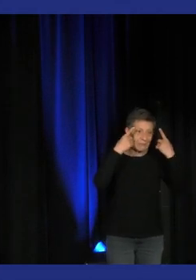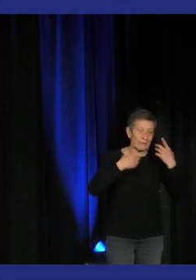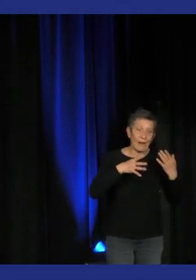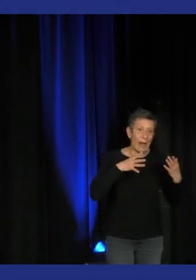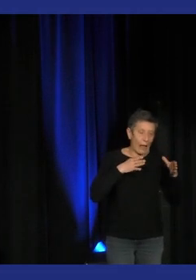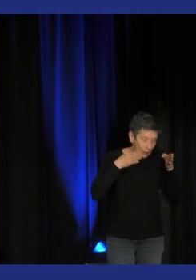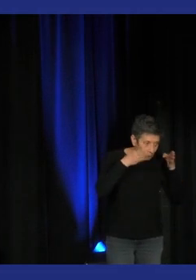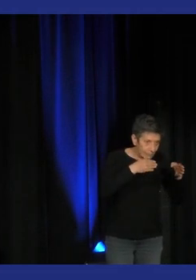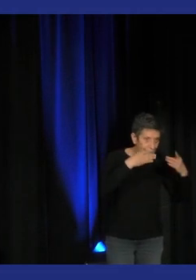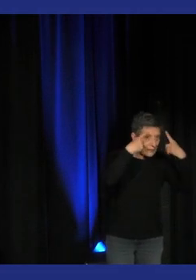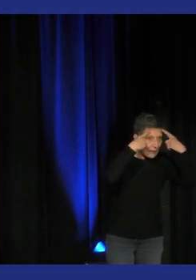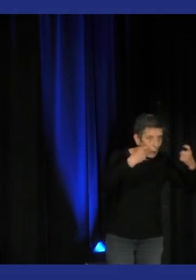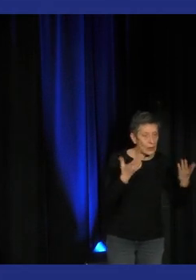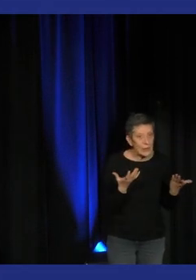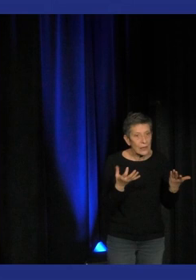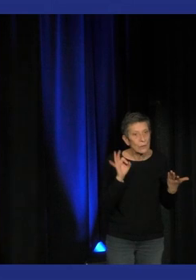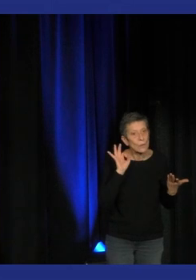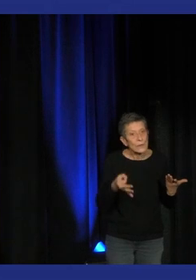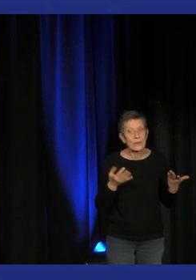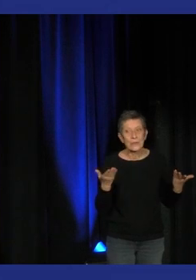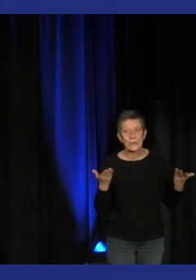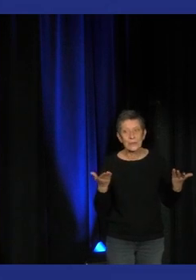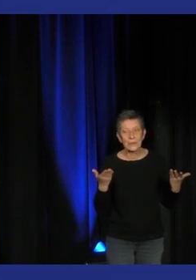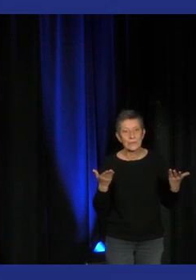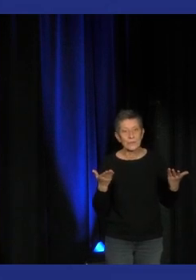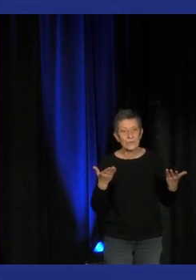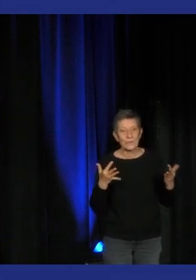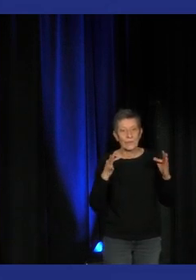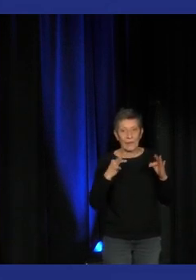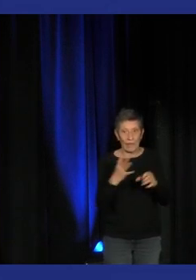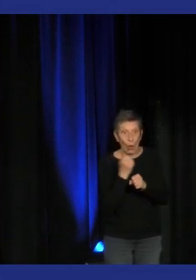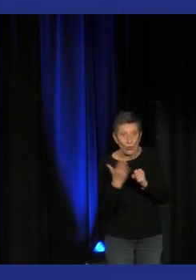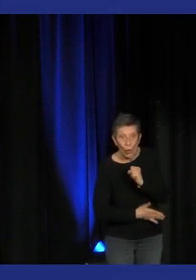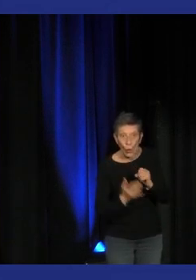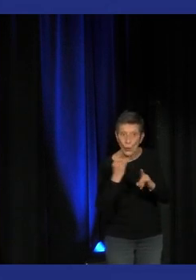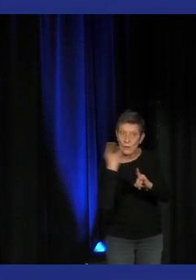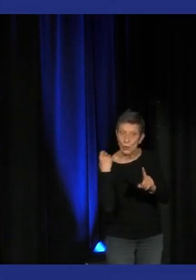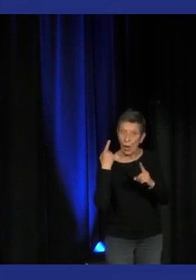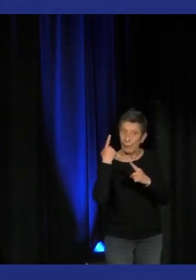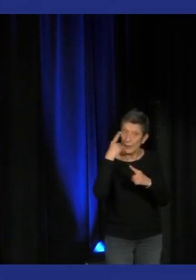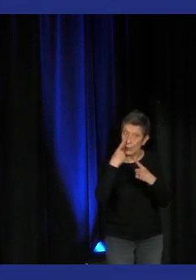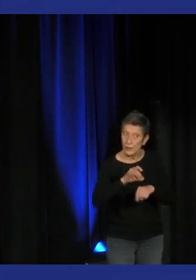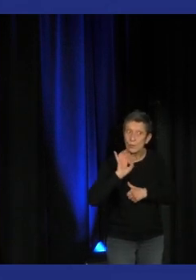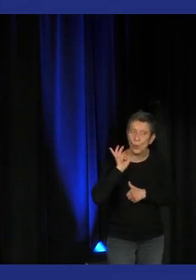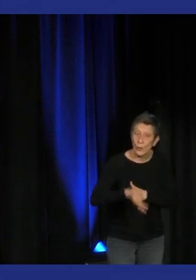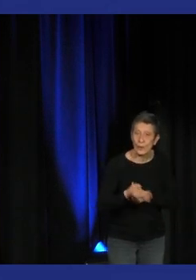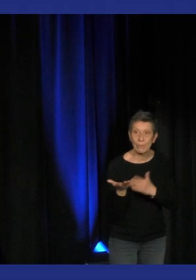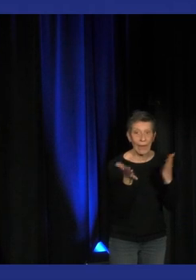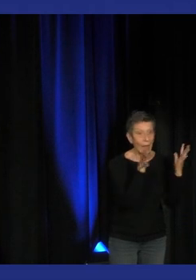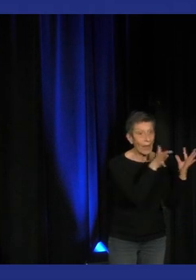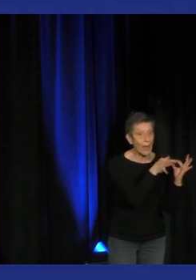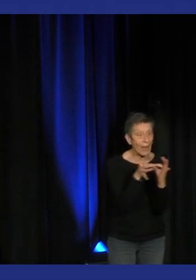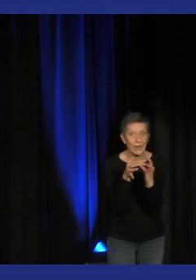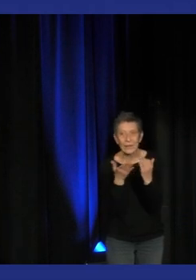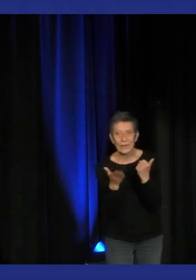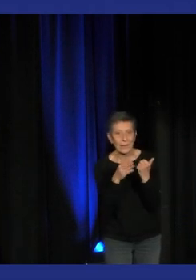plus, plus théorique sur les enjeux et l'histoire de ce militantisme, mais aussi forcément abordé d'un